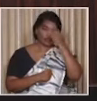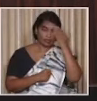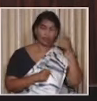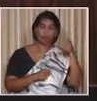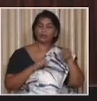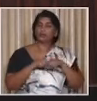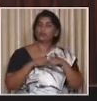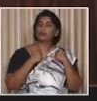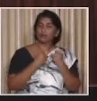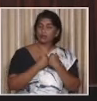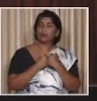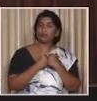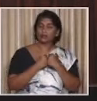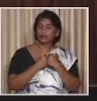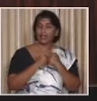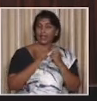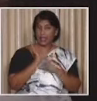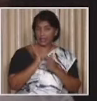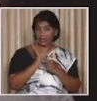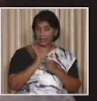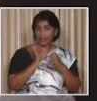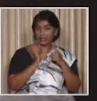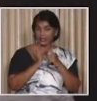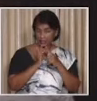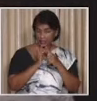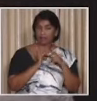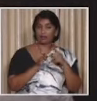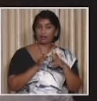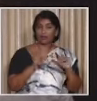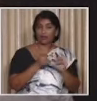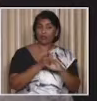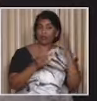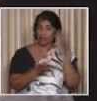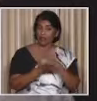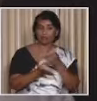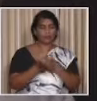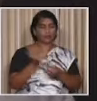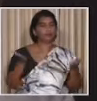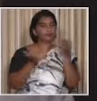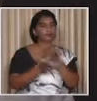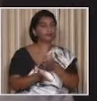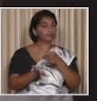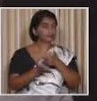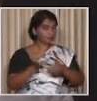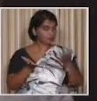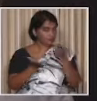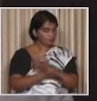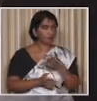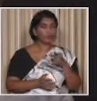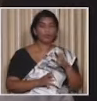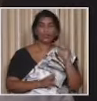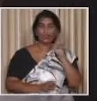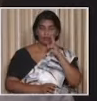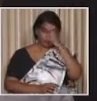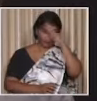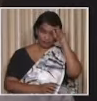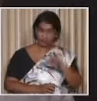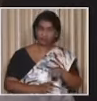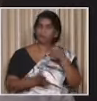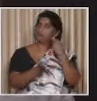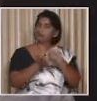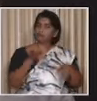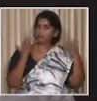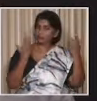ඊළම් විමුක්ති කොටි සංවිධානයේ අතර සටන් නවතිලීමේ ගිවිසුම දැන් මේ ගිවිසුම රනිල් වික්‍රමසිංහ මහත්මයා අත්සන්